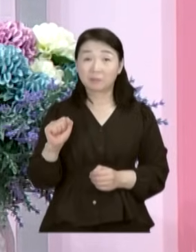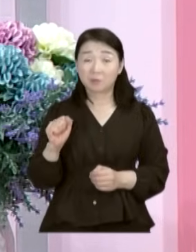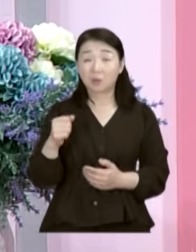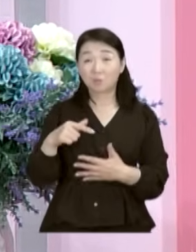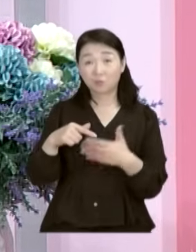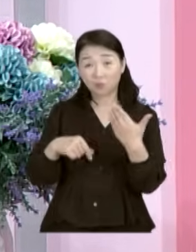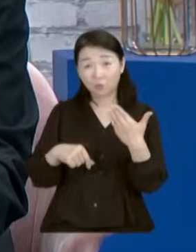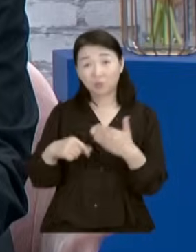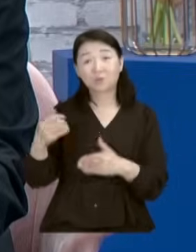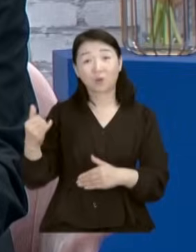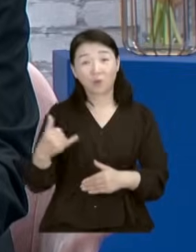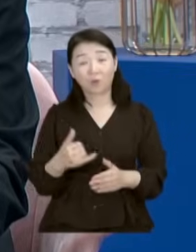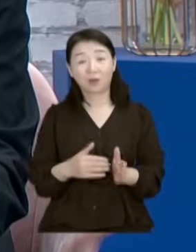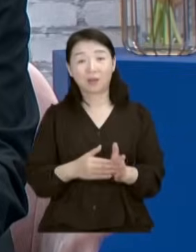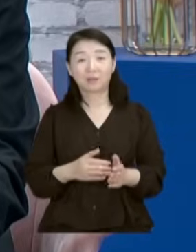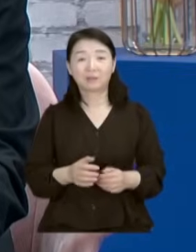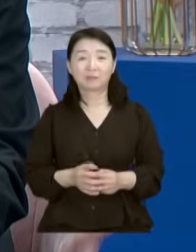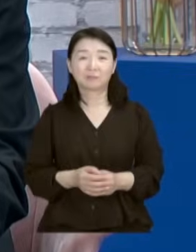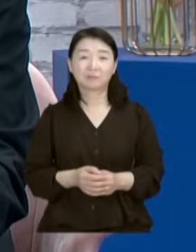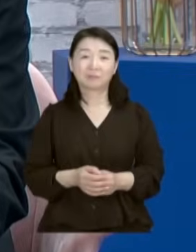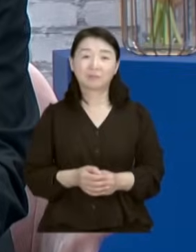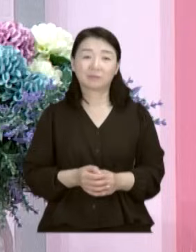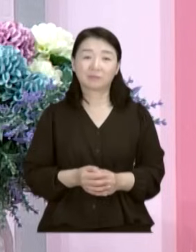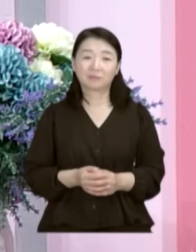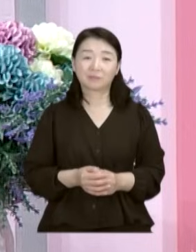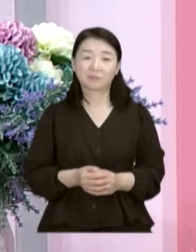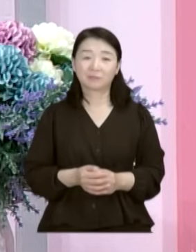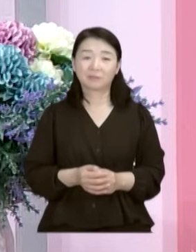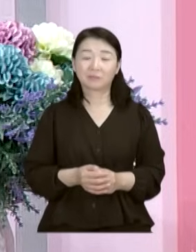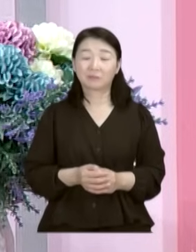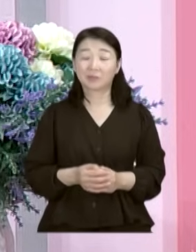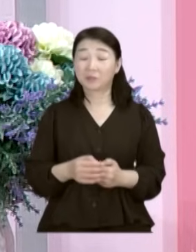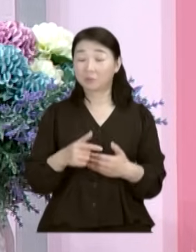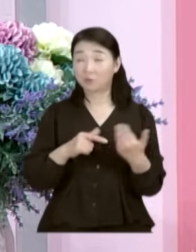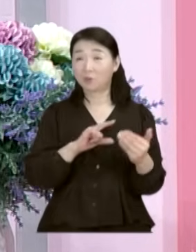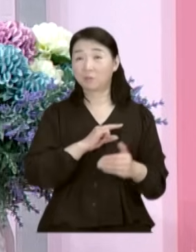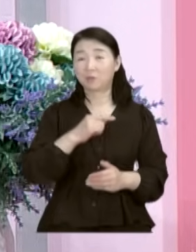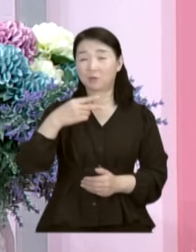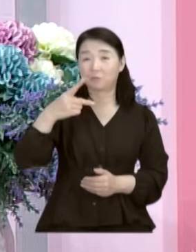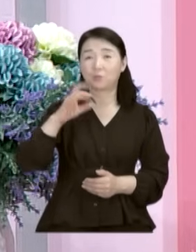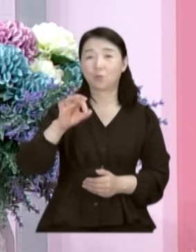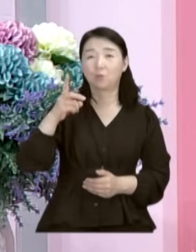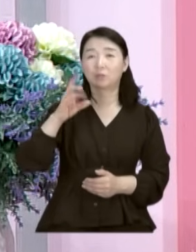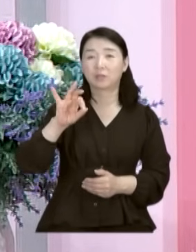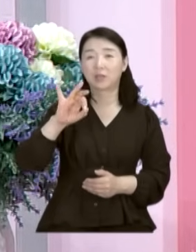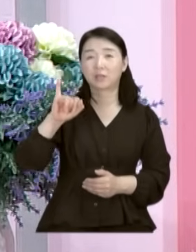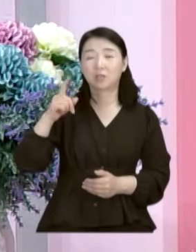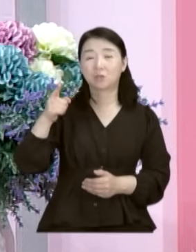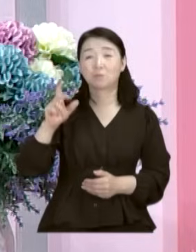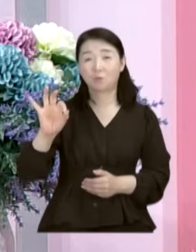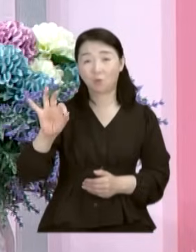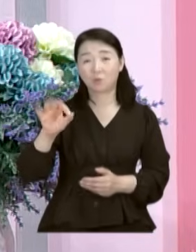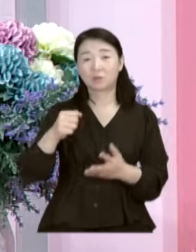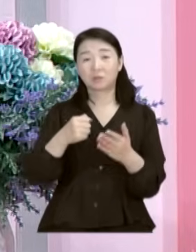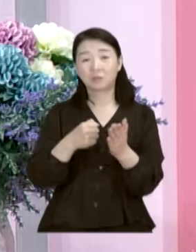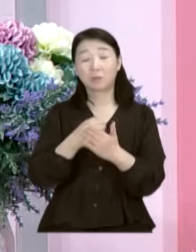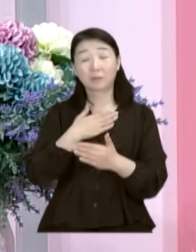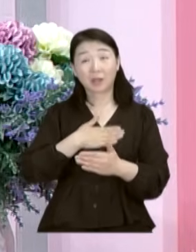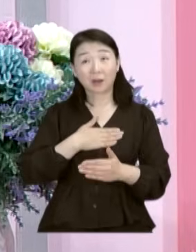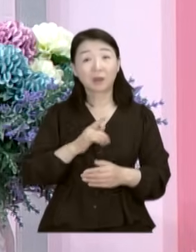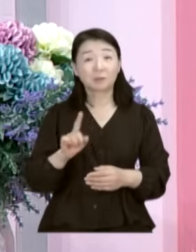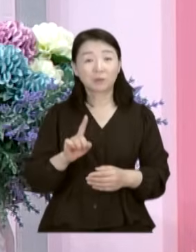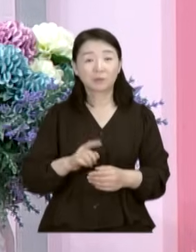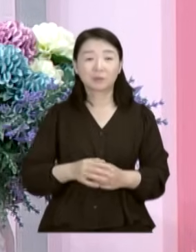SBS 동상이몽에서 연락이 온 거예요 그래서 저희가 동상이몽을 출연을 하게 된 거예요 근데 많이